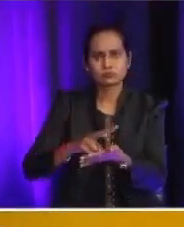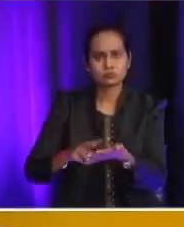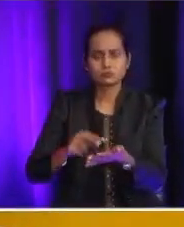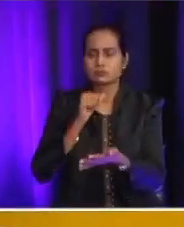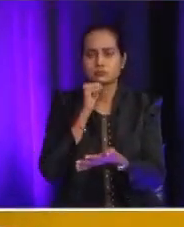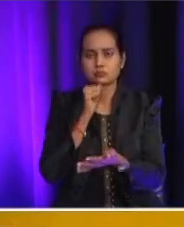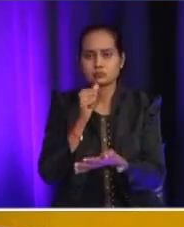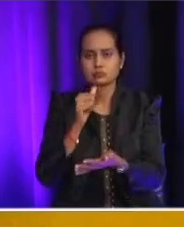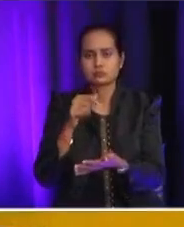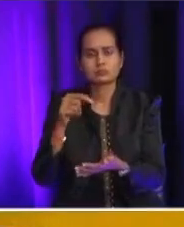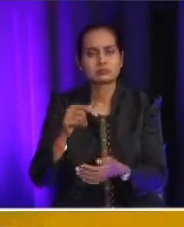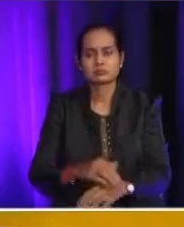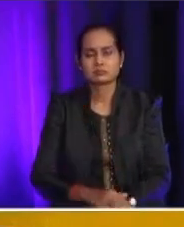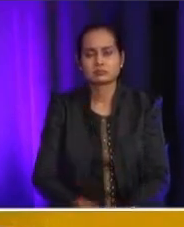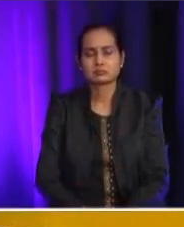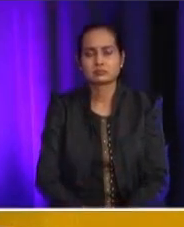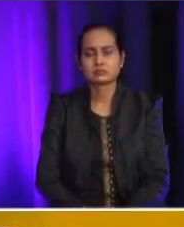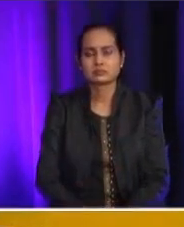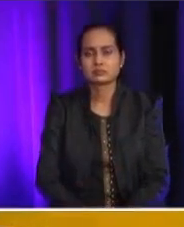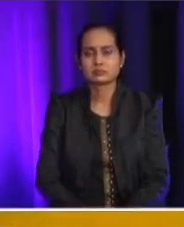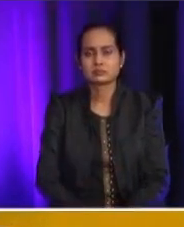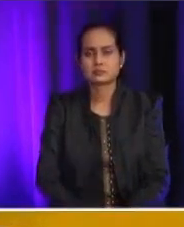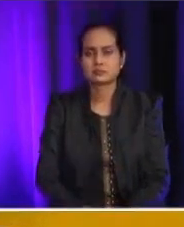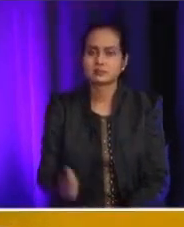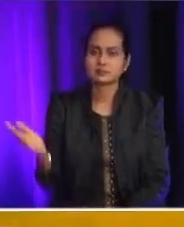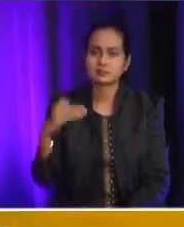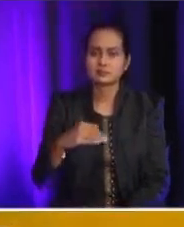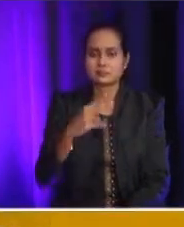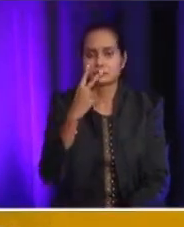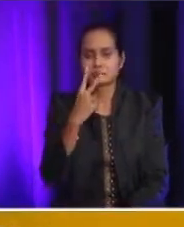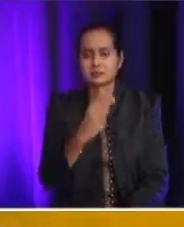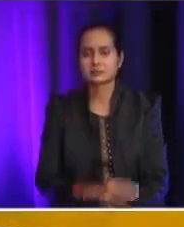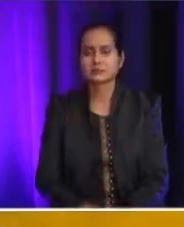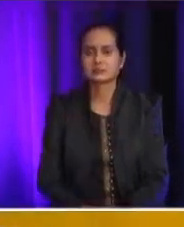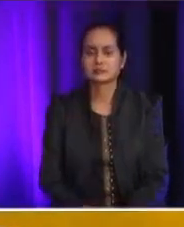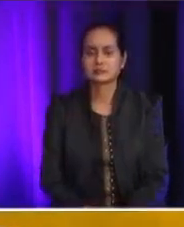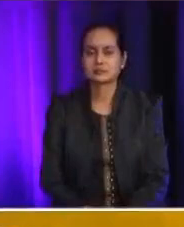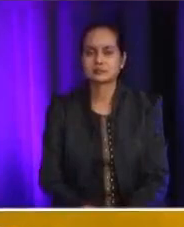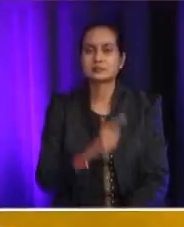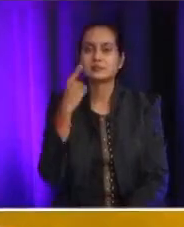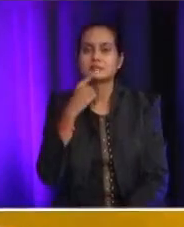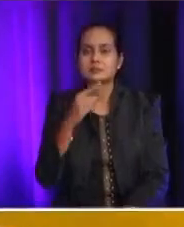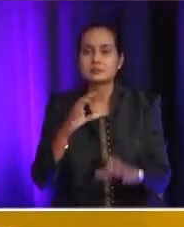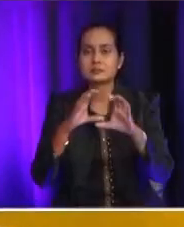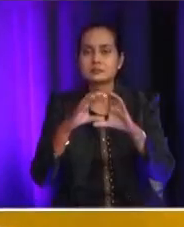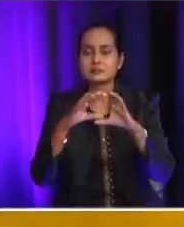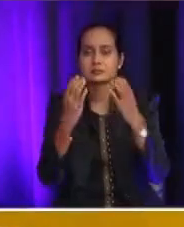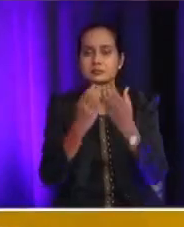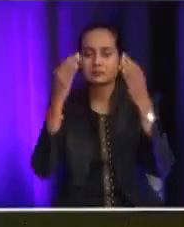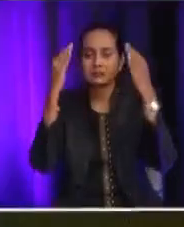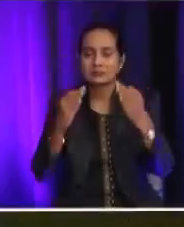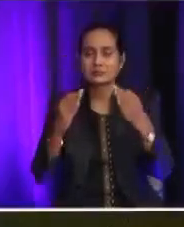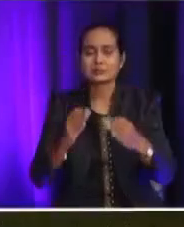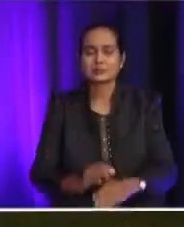ada kelompok sasaran dia juga. Okey, jom kita tengok seterusnya. Siapakah kelompok sasaran? Yang baru saya